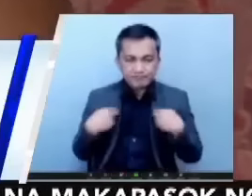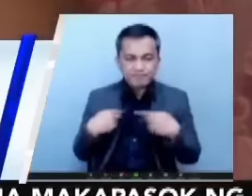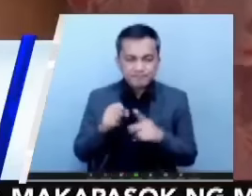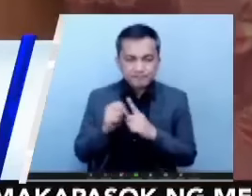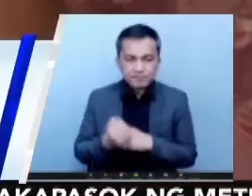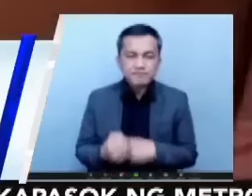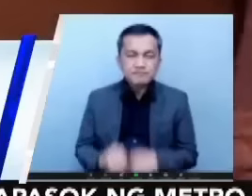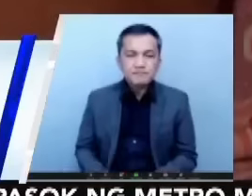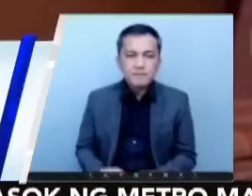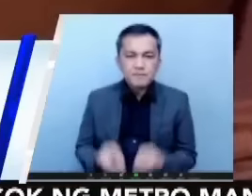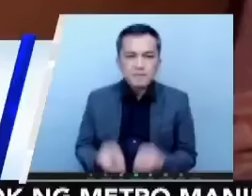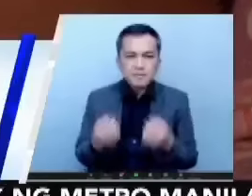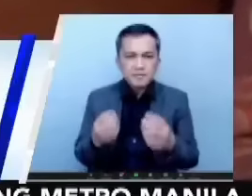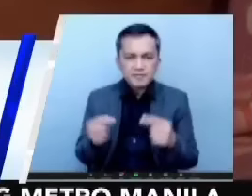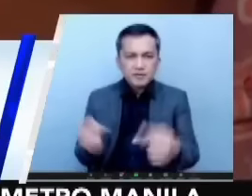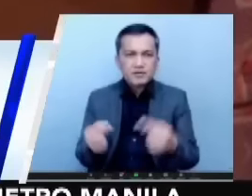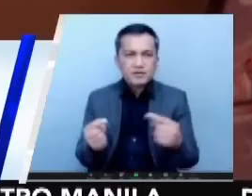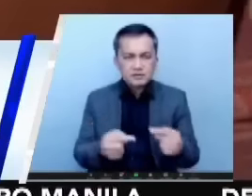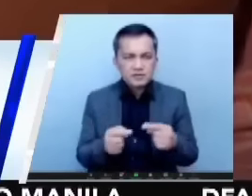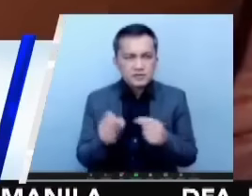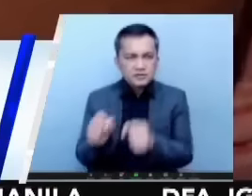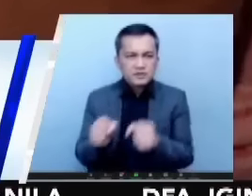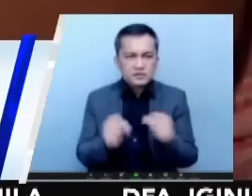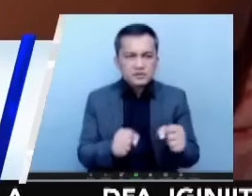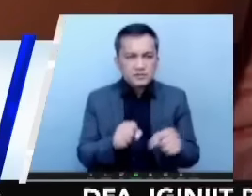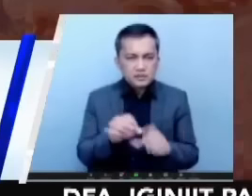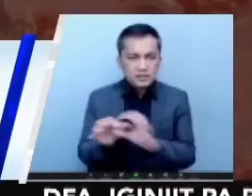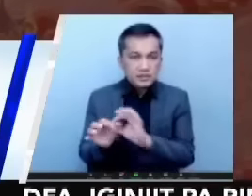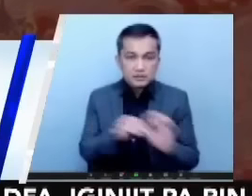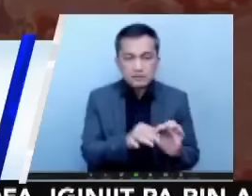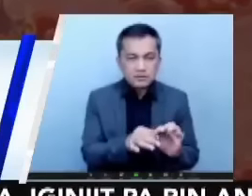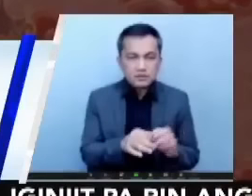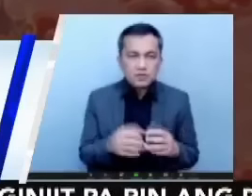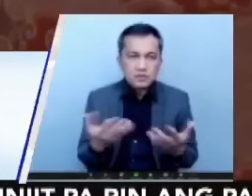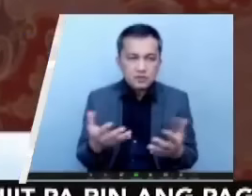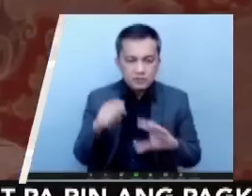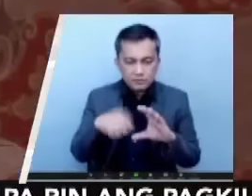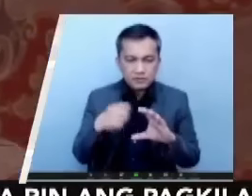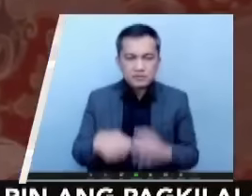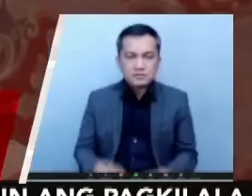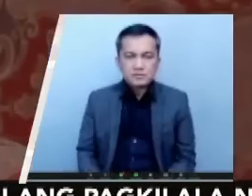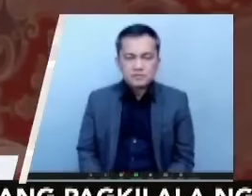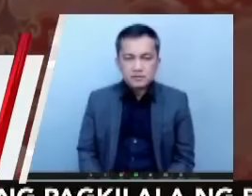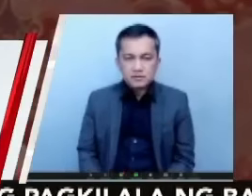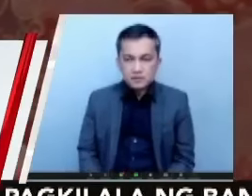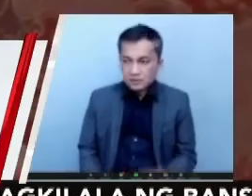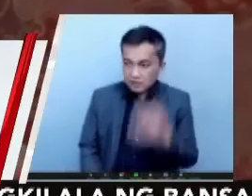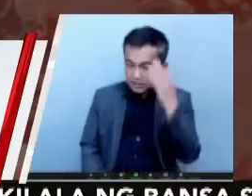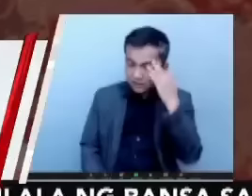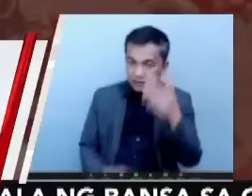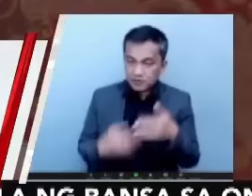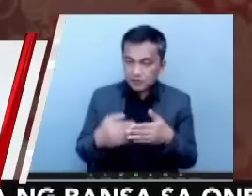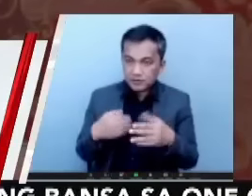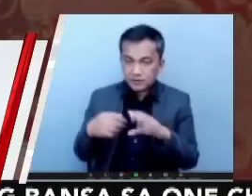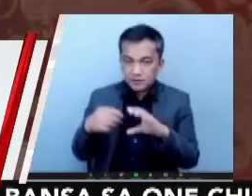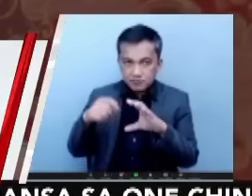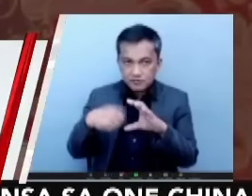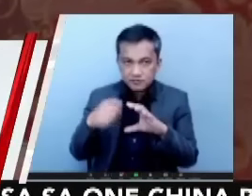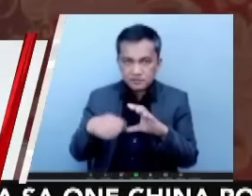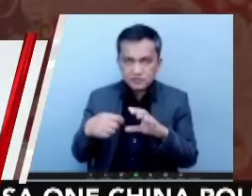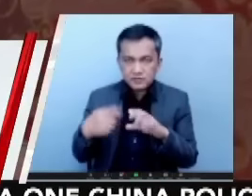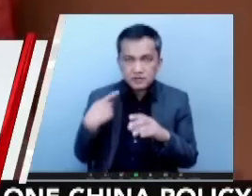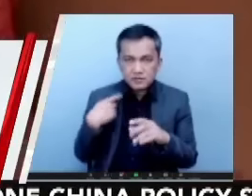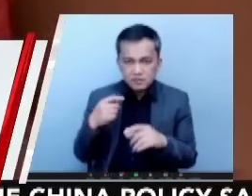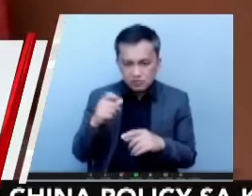sa kalsada ang kanyang nasangkutan na walang video. Alam mo ba na bago yung video na yan, ismuntikan na ako mapatay ng